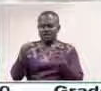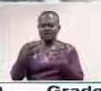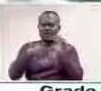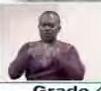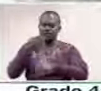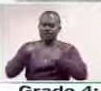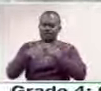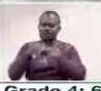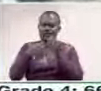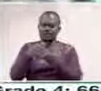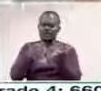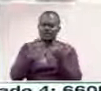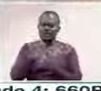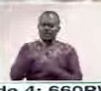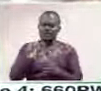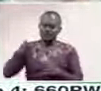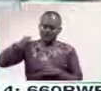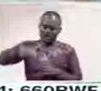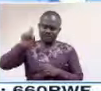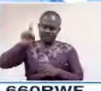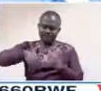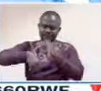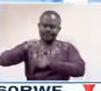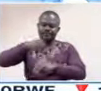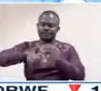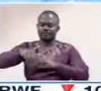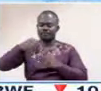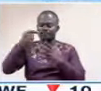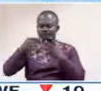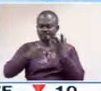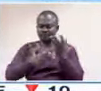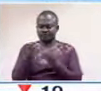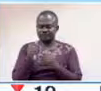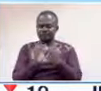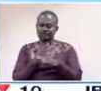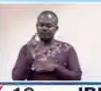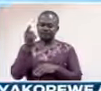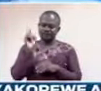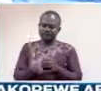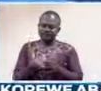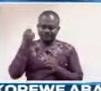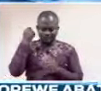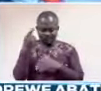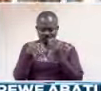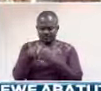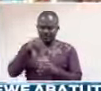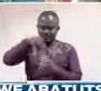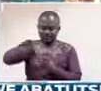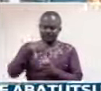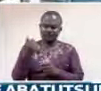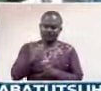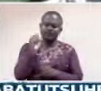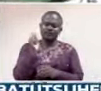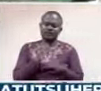isoko iyo waragi ubwayo tugomba kuyigurisha ku mudetaya ku mafaranga 1,000. Icupa ubwaryo kuba rihagaze